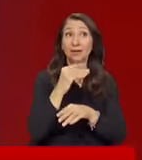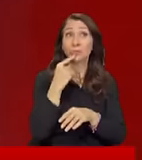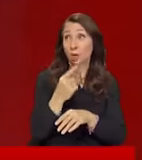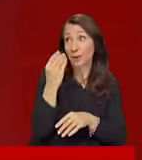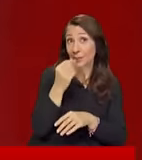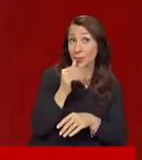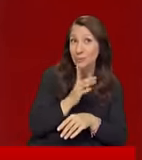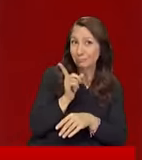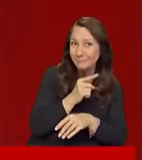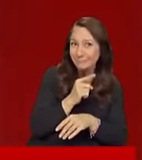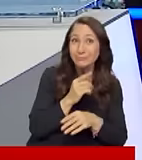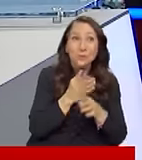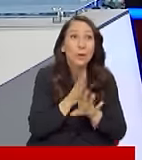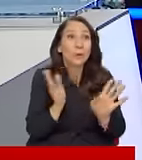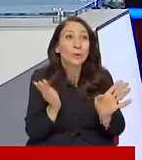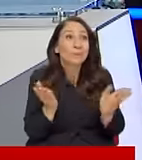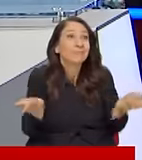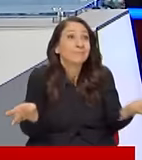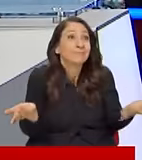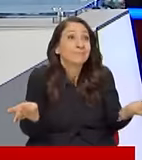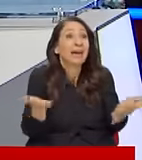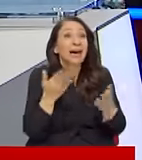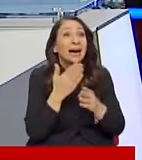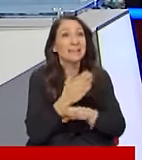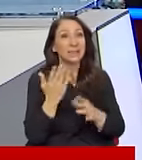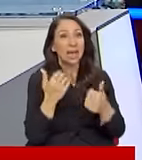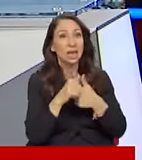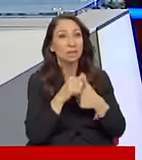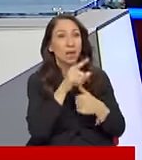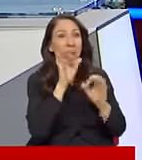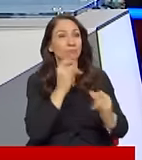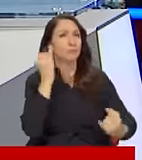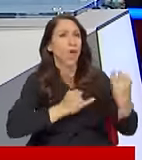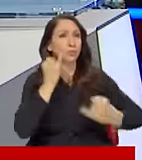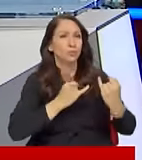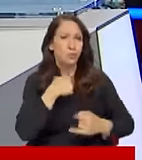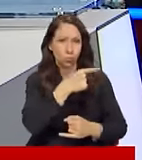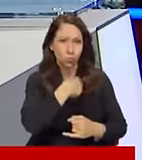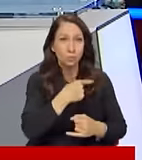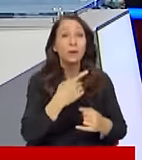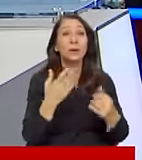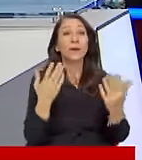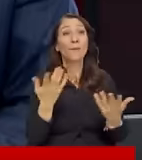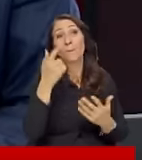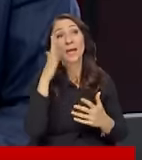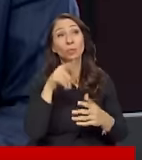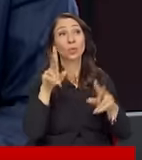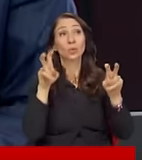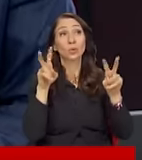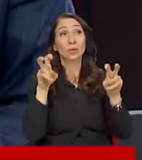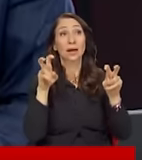Bey. Doğru. Evet yani. Yani aslında eşimle bunu hep tartışıyoruz ve belki de bu